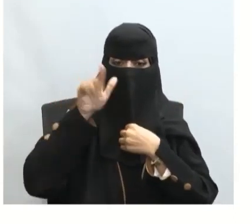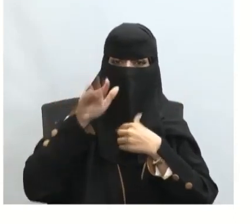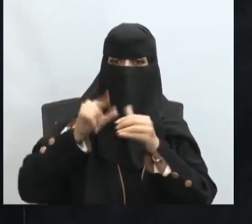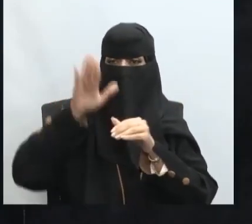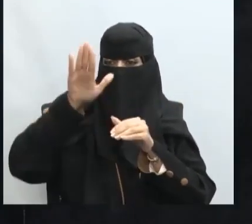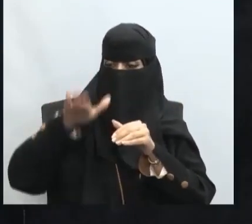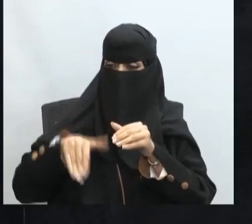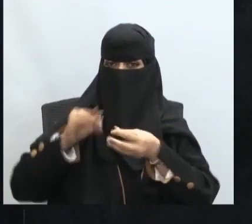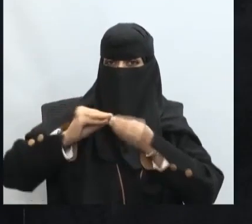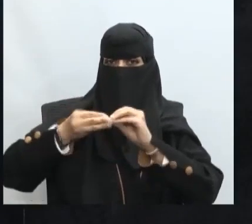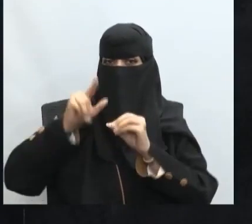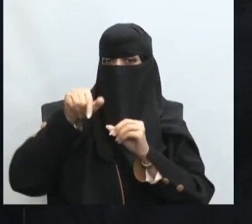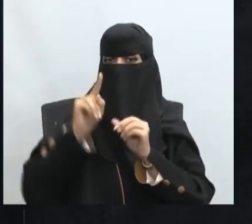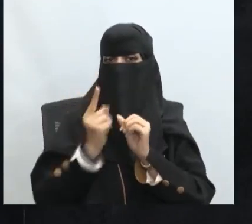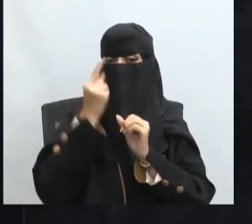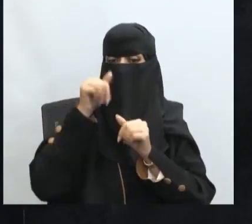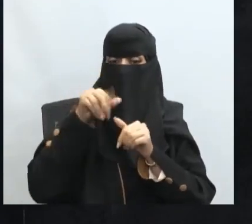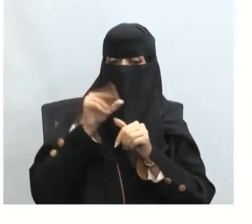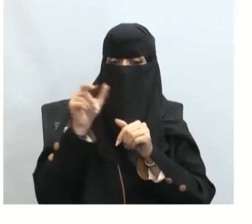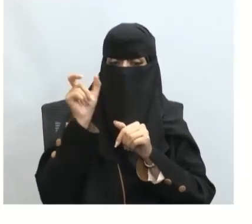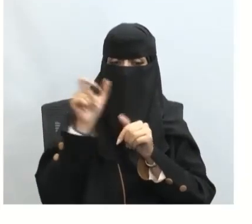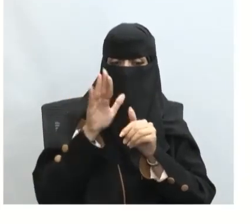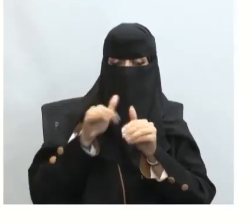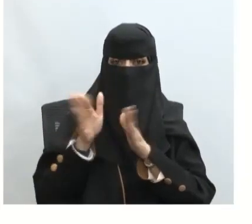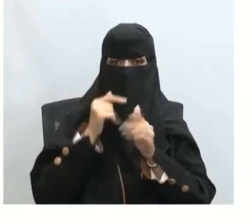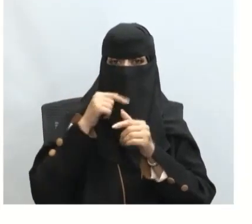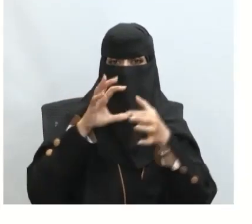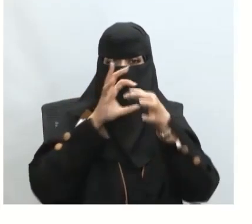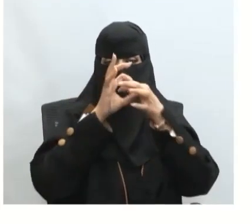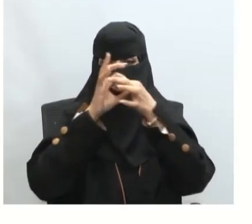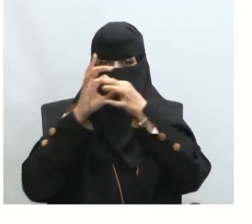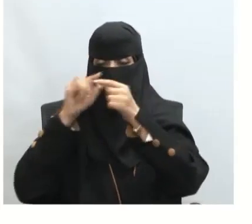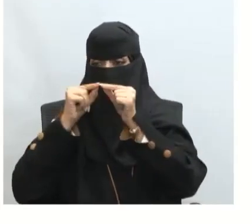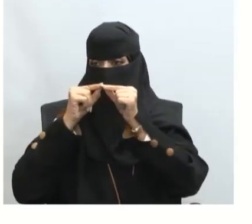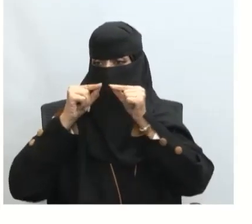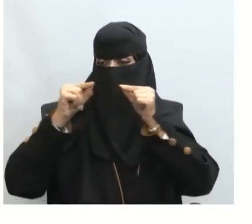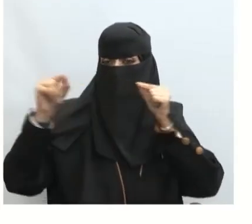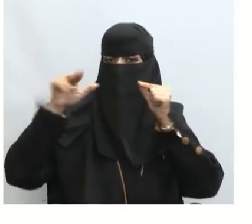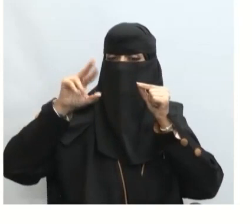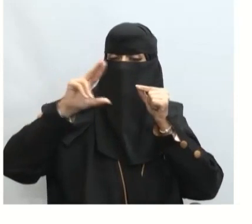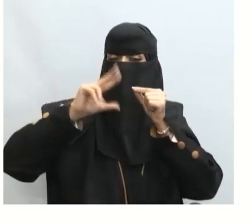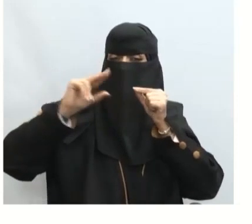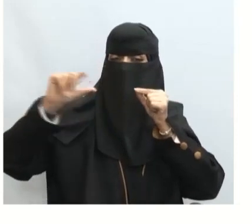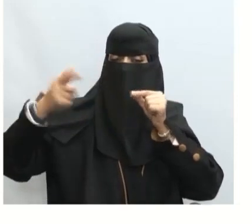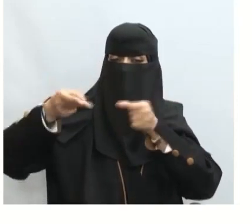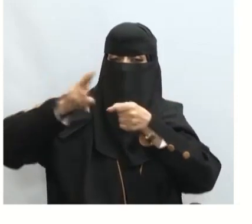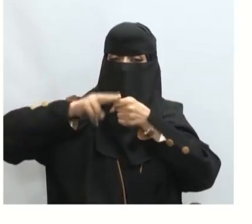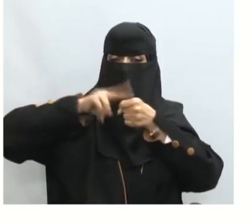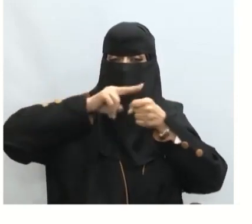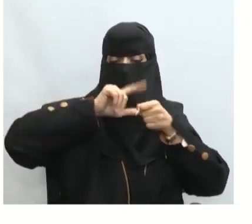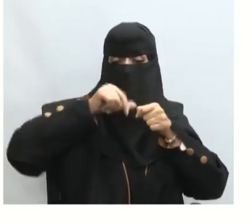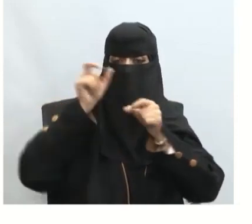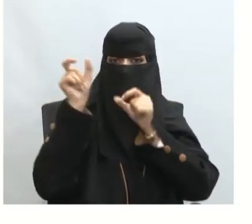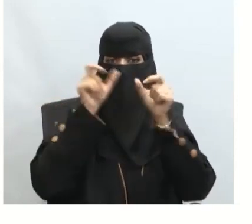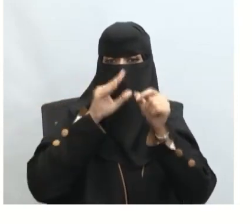تكون نفس الوحده نفس الوحده اذا تتكون من سلسله طويله مكرره من نفس وحده البناء